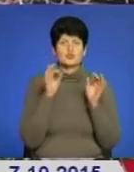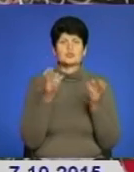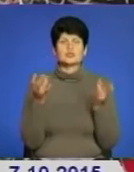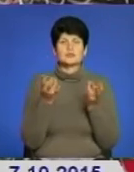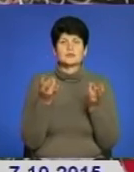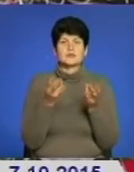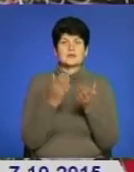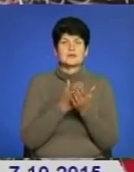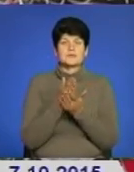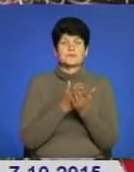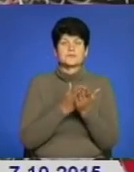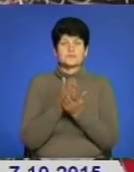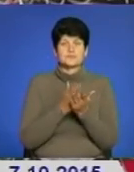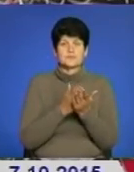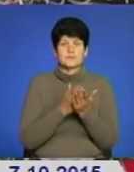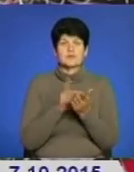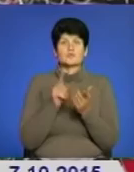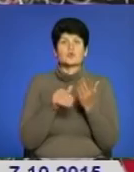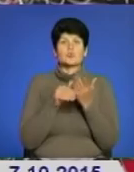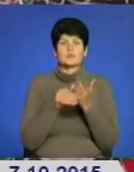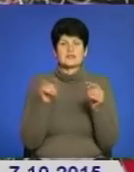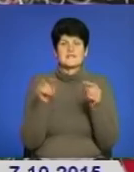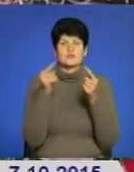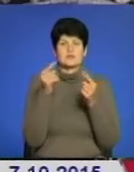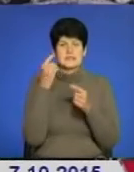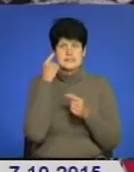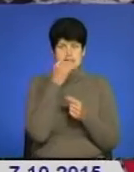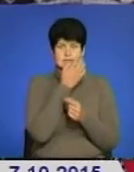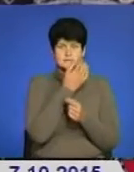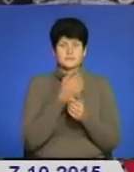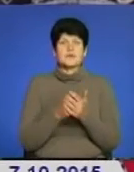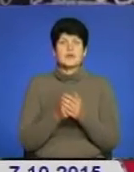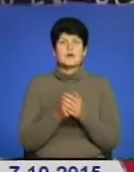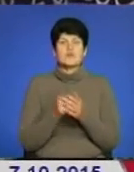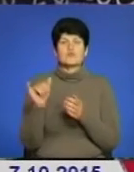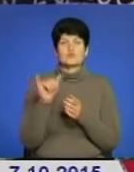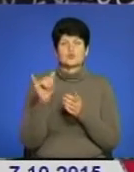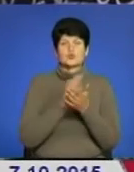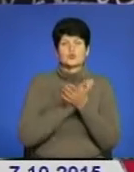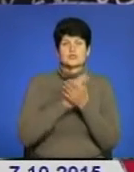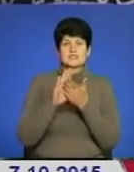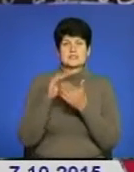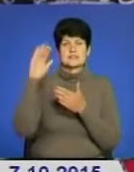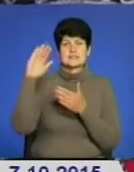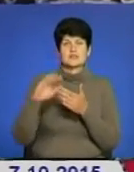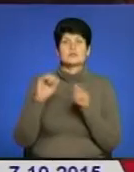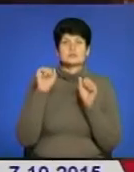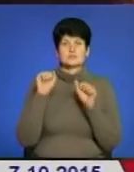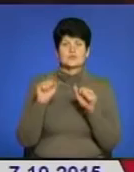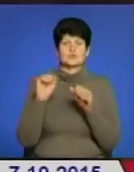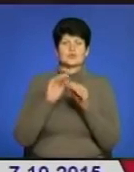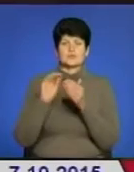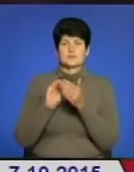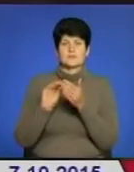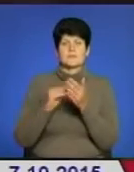для оперативного втручання, щоб допомогти відновити зір. У суботу студенти очистять стіну, після чого її зможуть заповнити